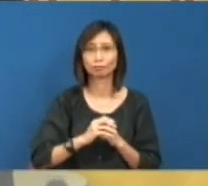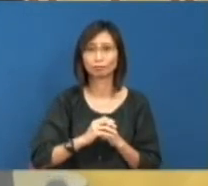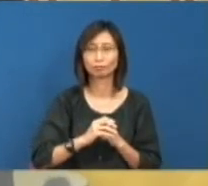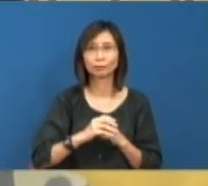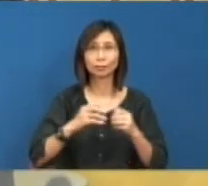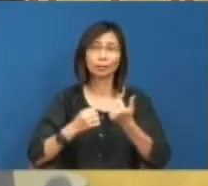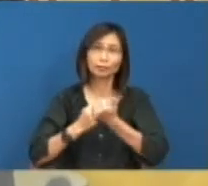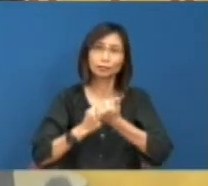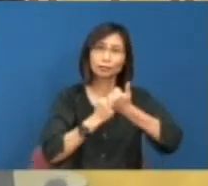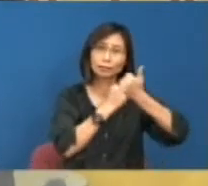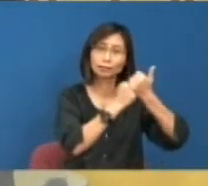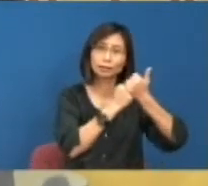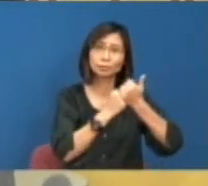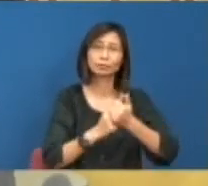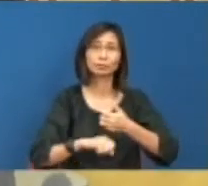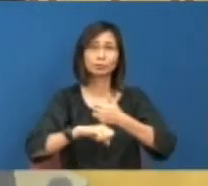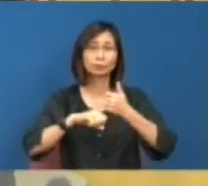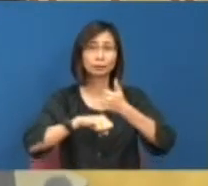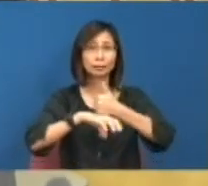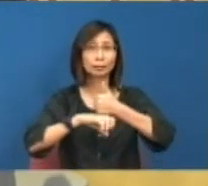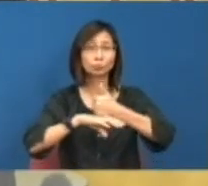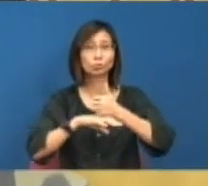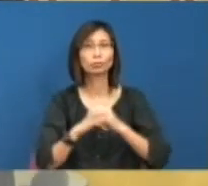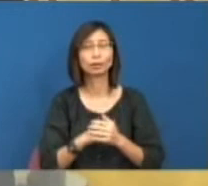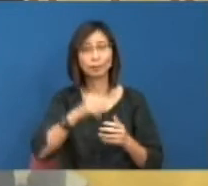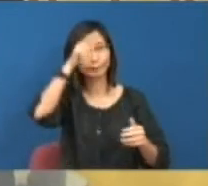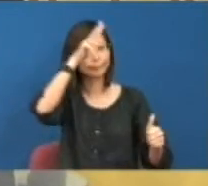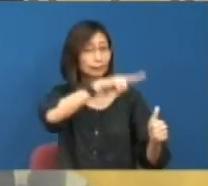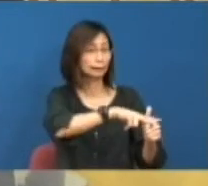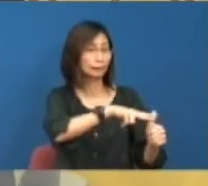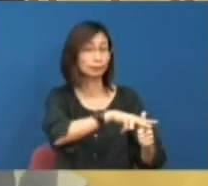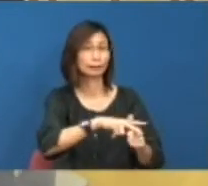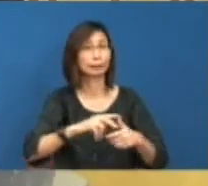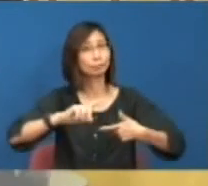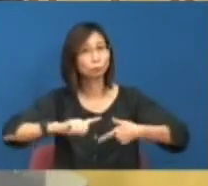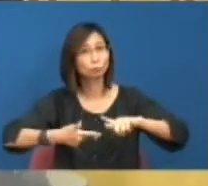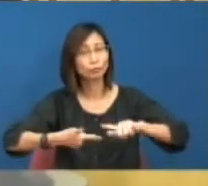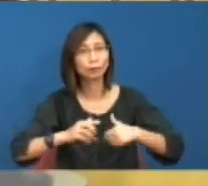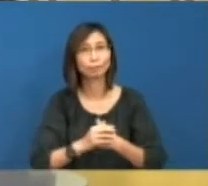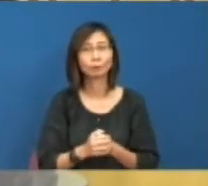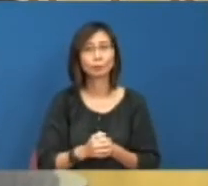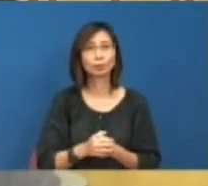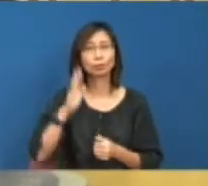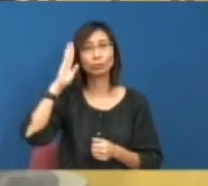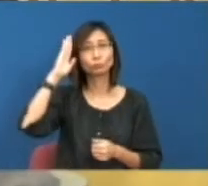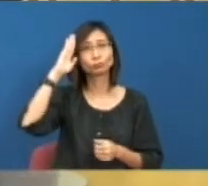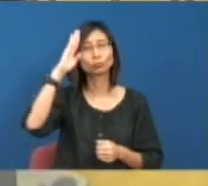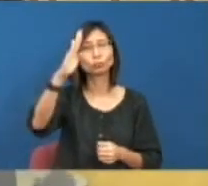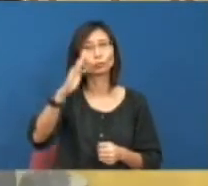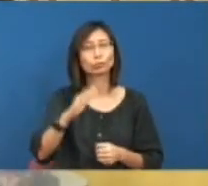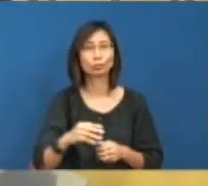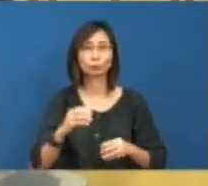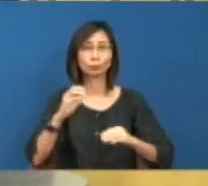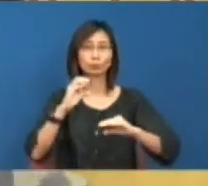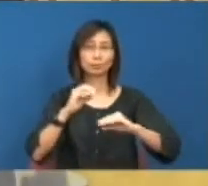承托的，去做基礎的一個政治性的綱領。這個就是我哋喺將來建立一個，你叫佢政